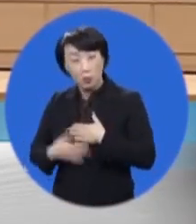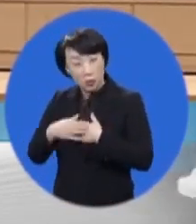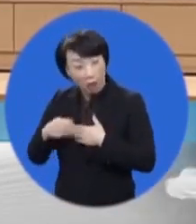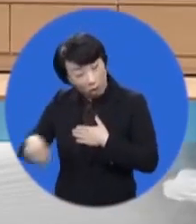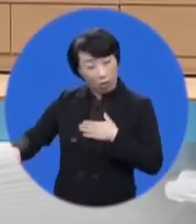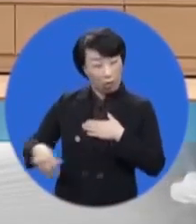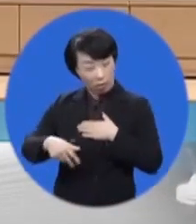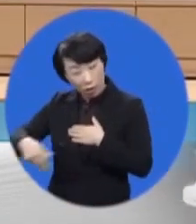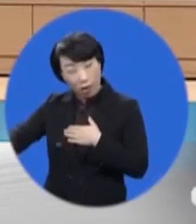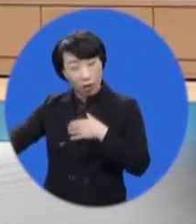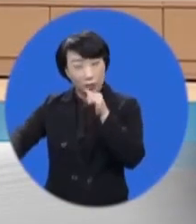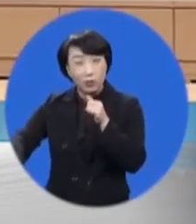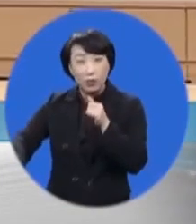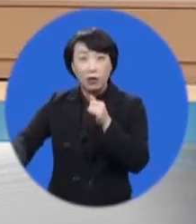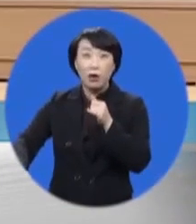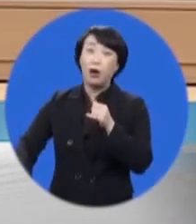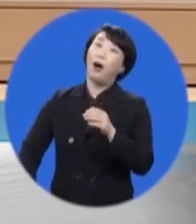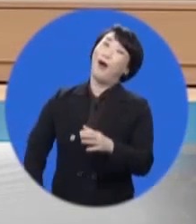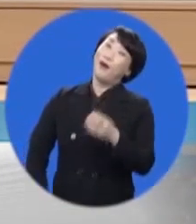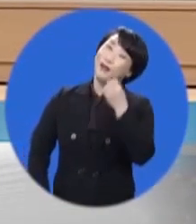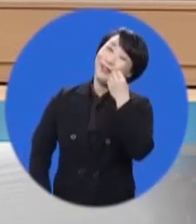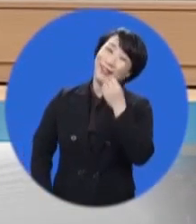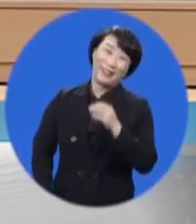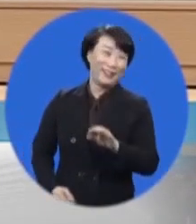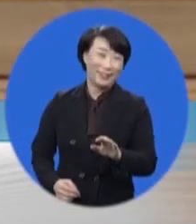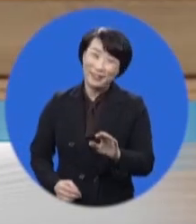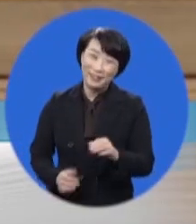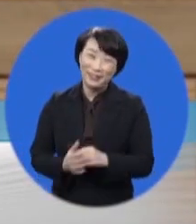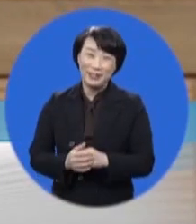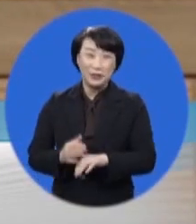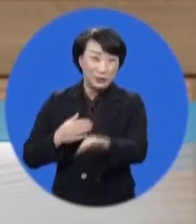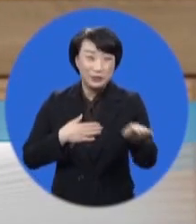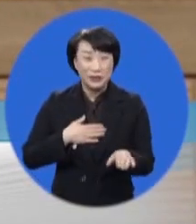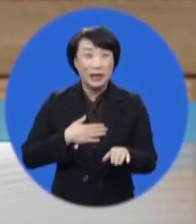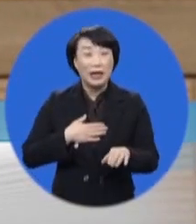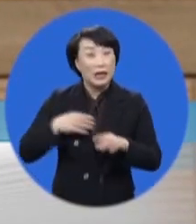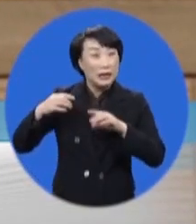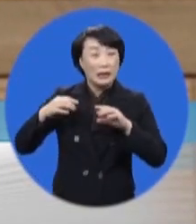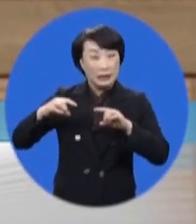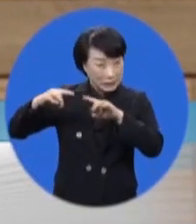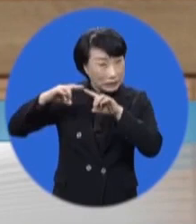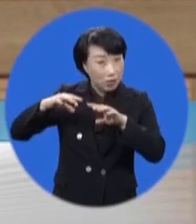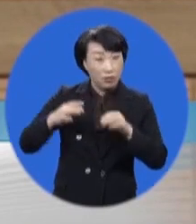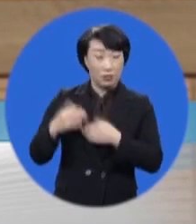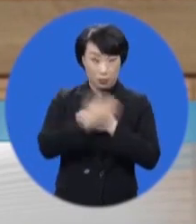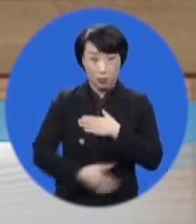이거 이게 얼마나 정말로 이게 우리가 신경에나